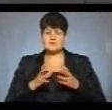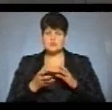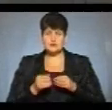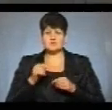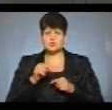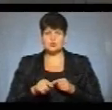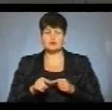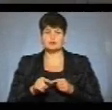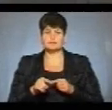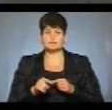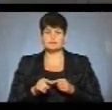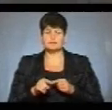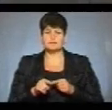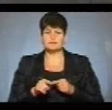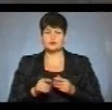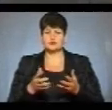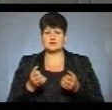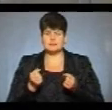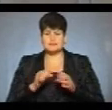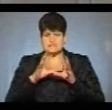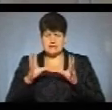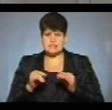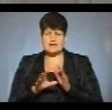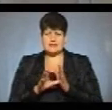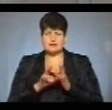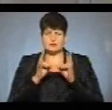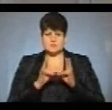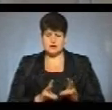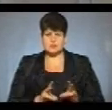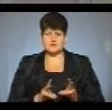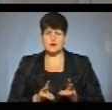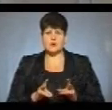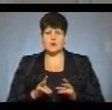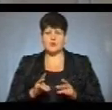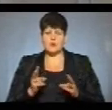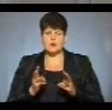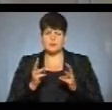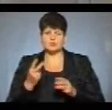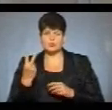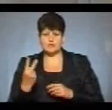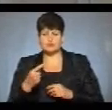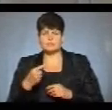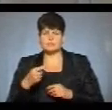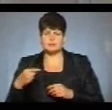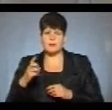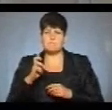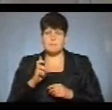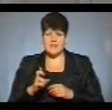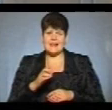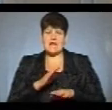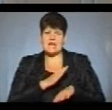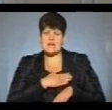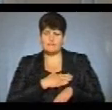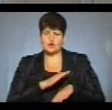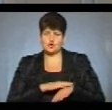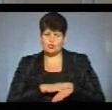отримала загальну електротравму, електроопік другого Б, третього, тобто глибокі опіки лівої руки,